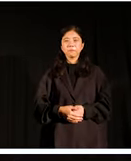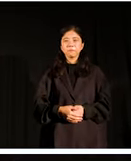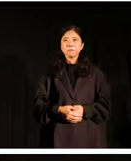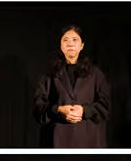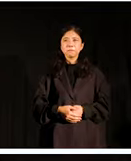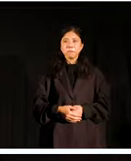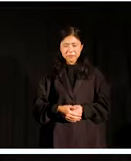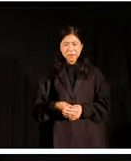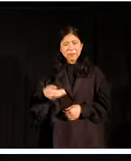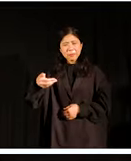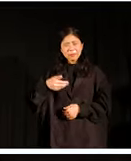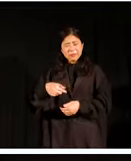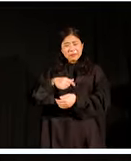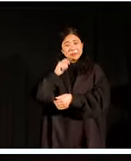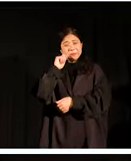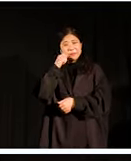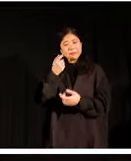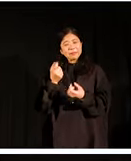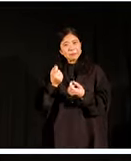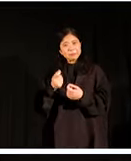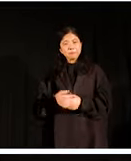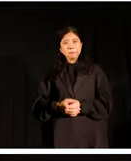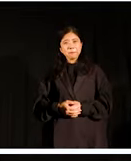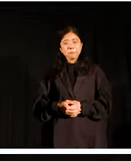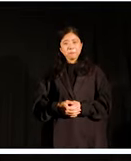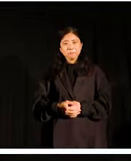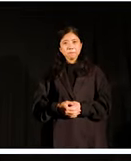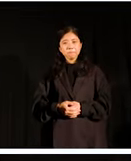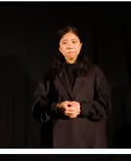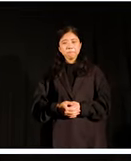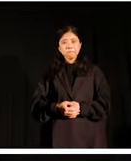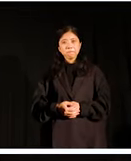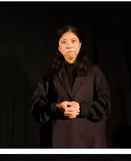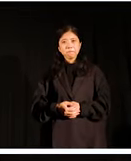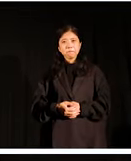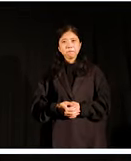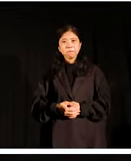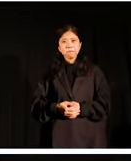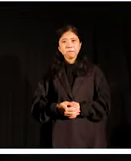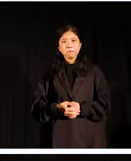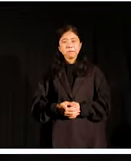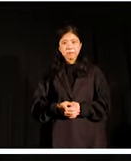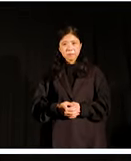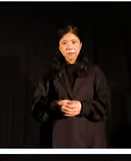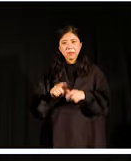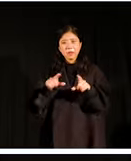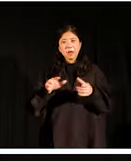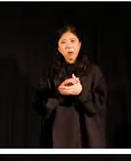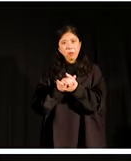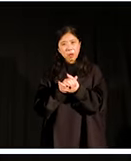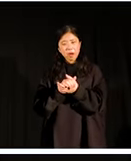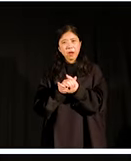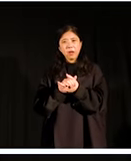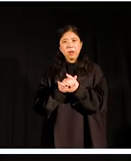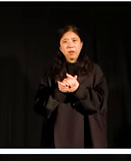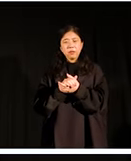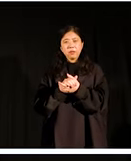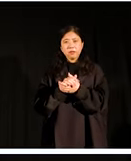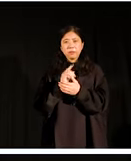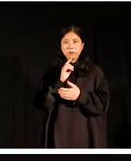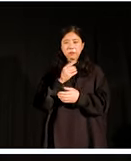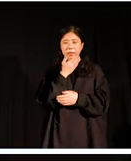すごい難しいどどうしようあそうでもそう思ってくださってる本当にあの共感します